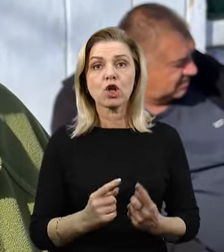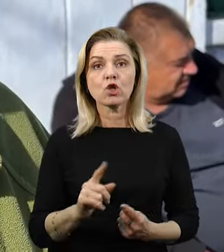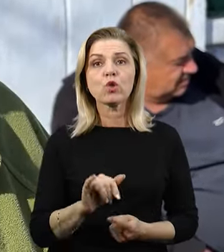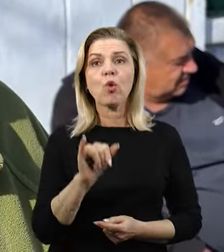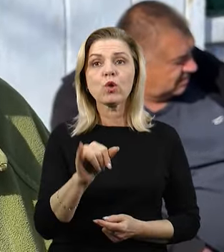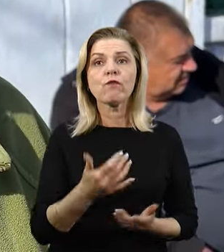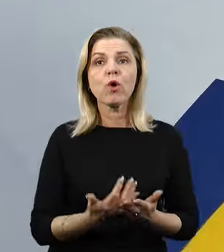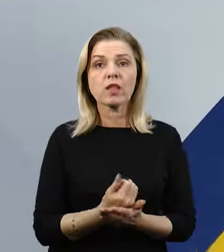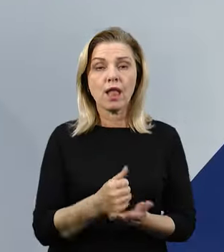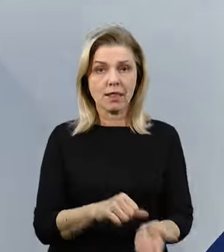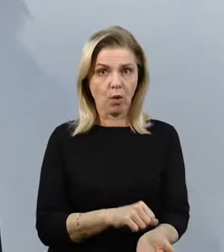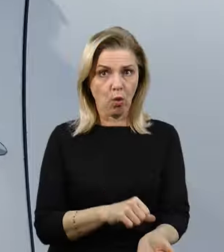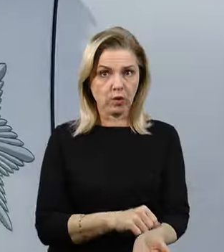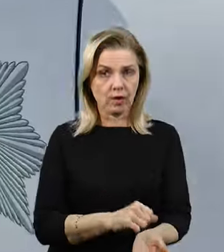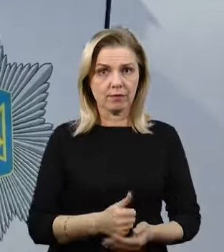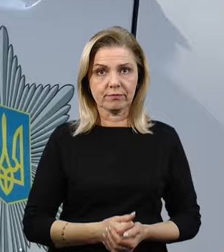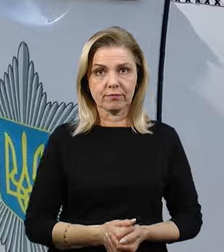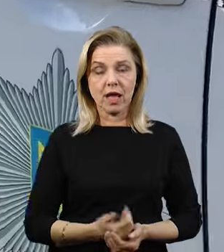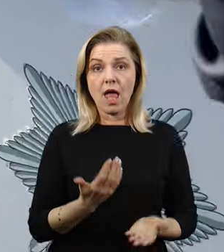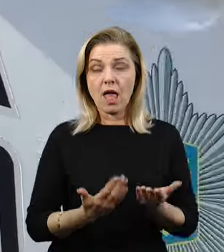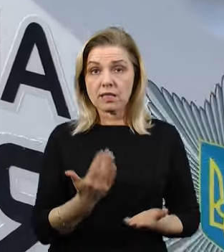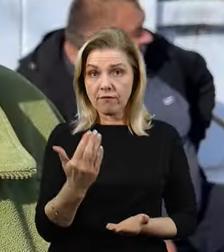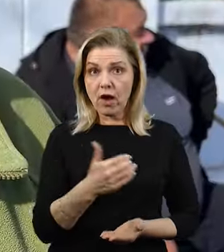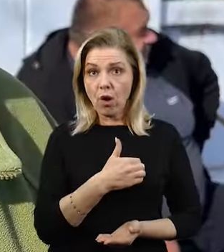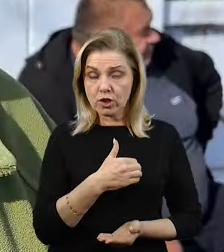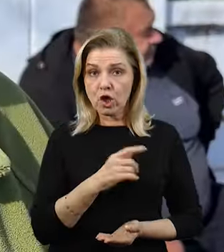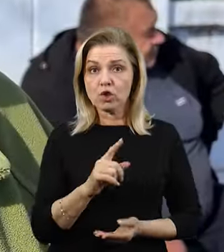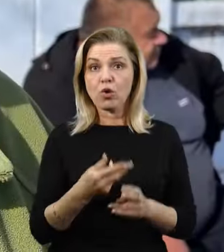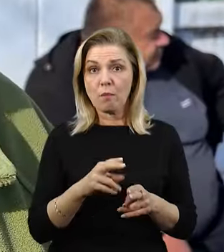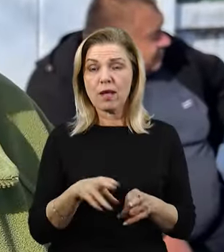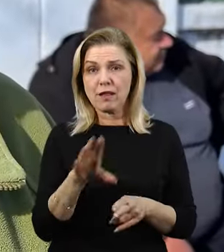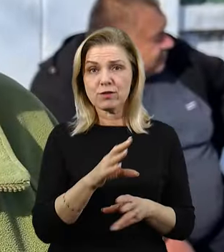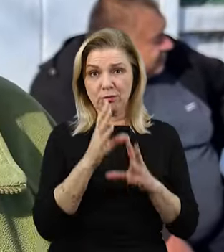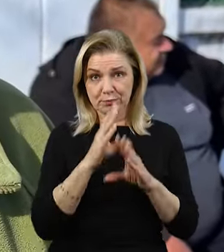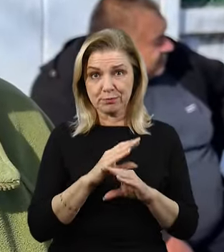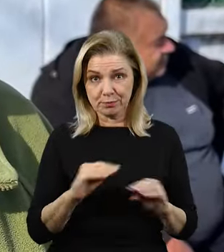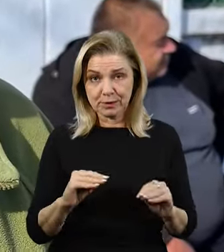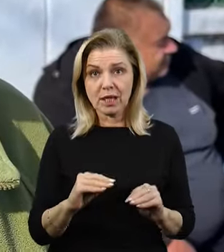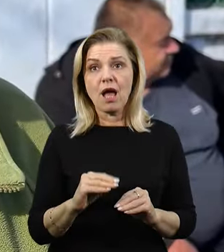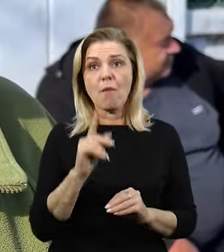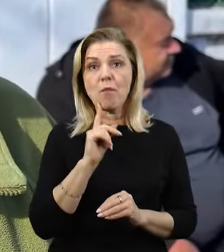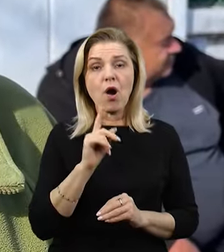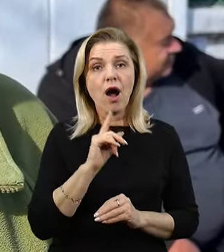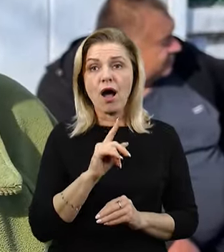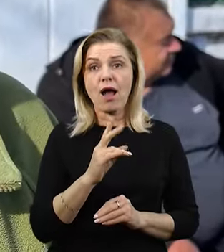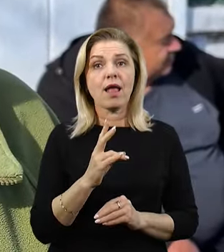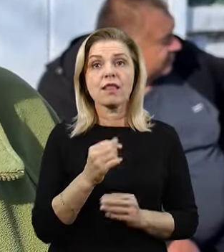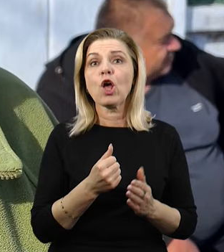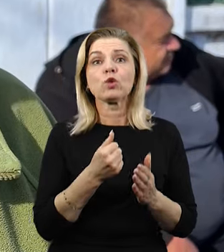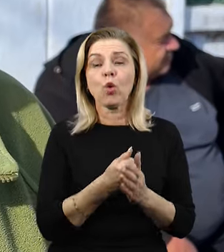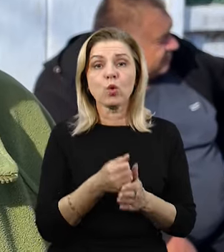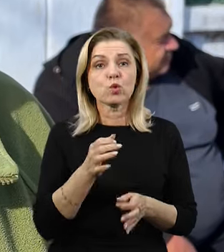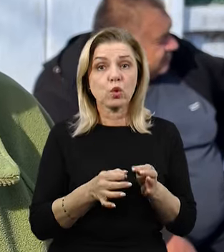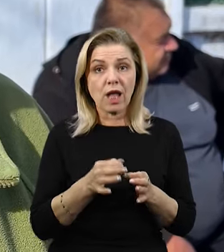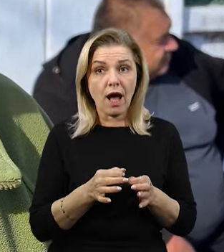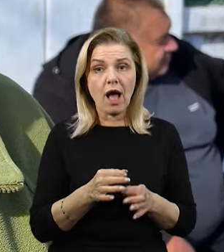саме наркотики. Ну, я сама говорю, ну, якщо ви хочете, щоб це діло все закрилось, короче, та саме, поки ми не дійшли до суду, тому